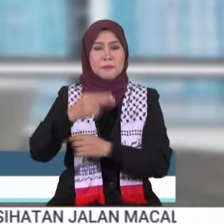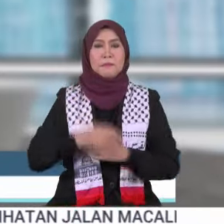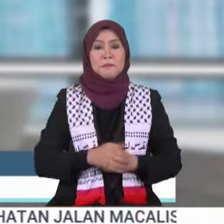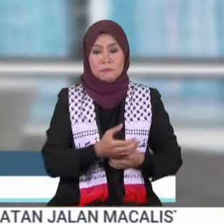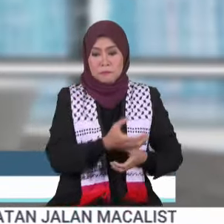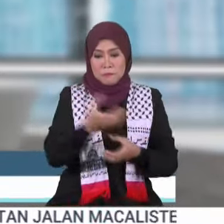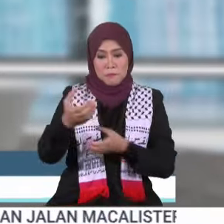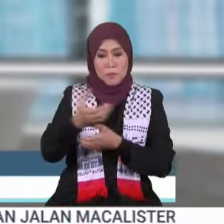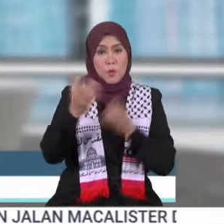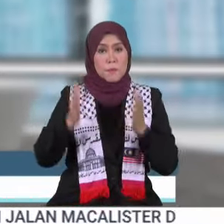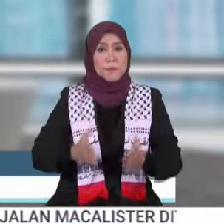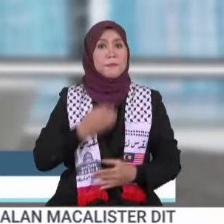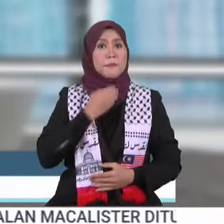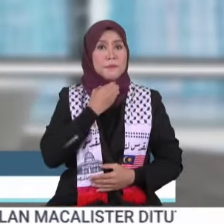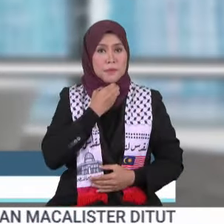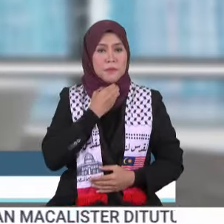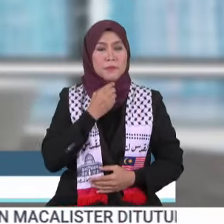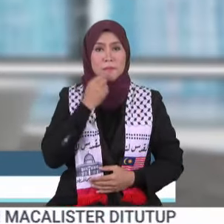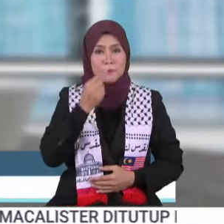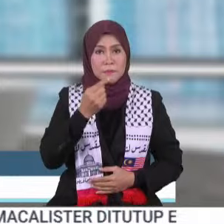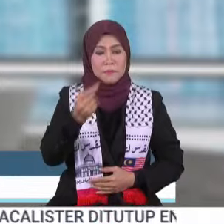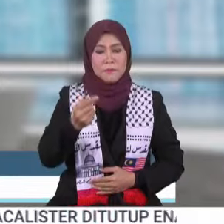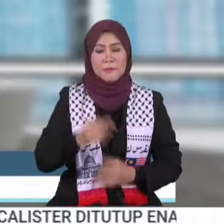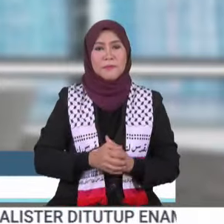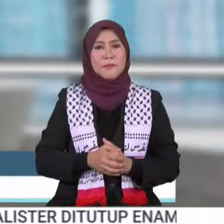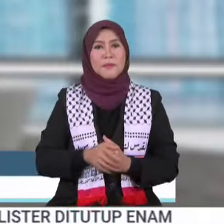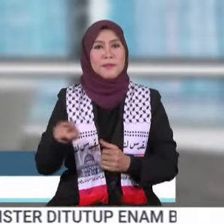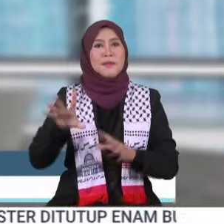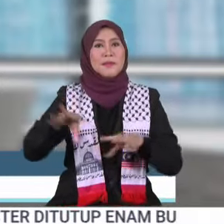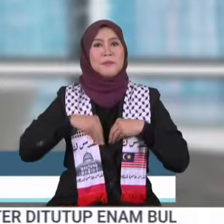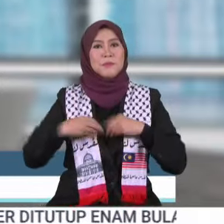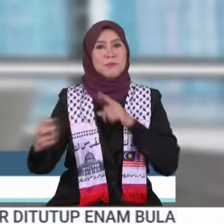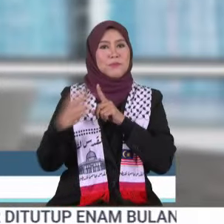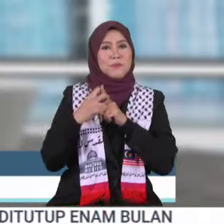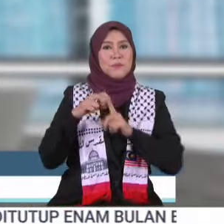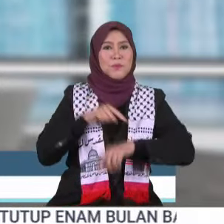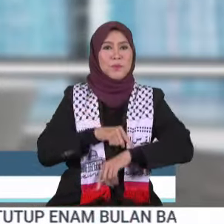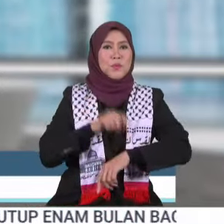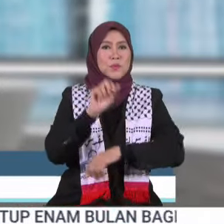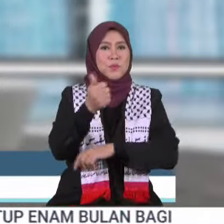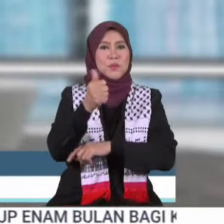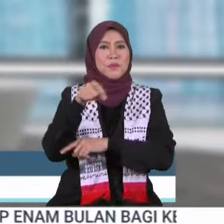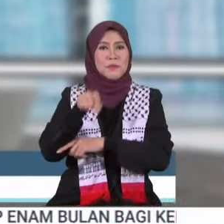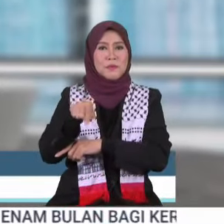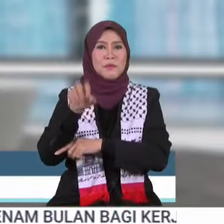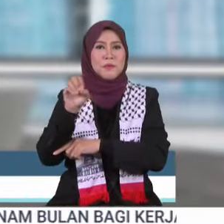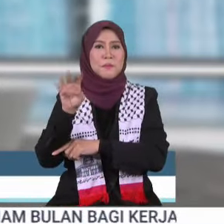jbpm perak Sai saidon berkata maklumat kejadian itu Diterima pada pukul 104